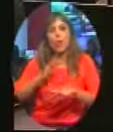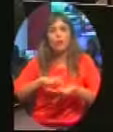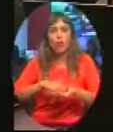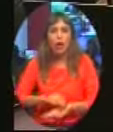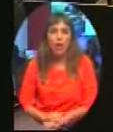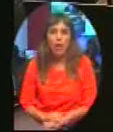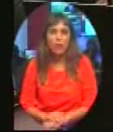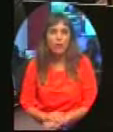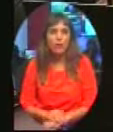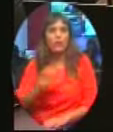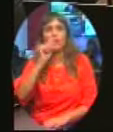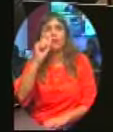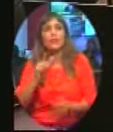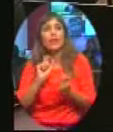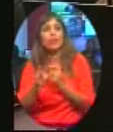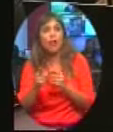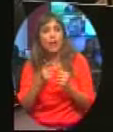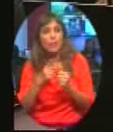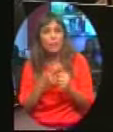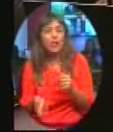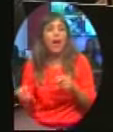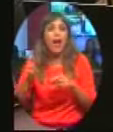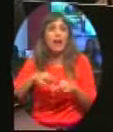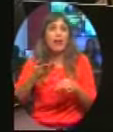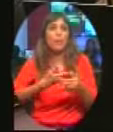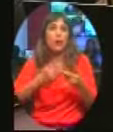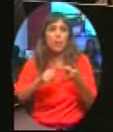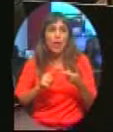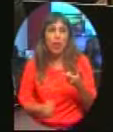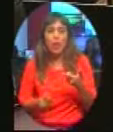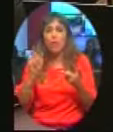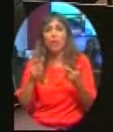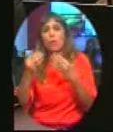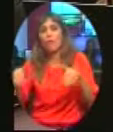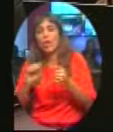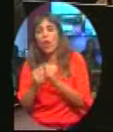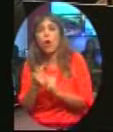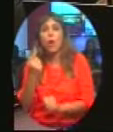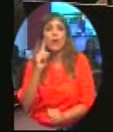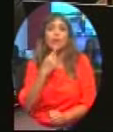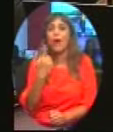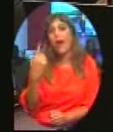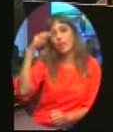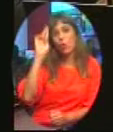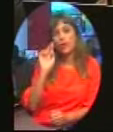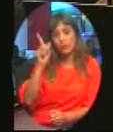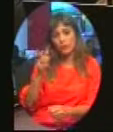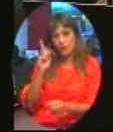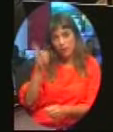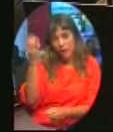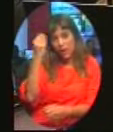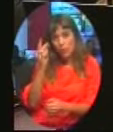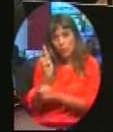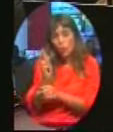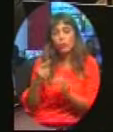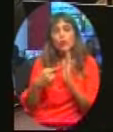צריך לשלם, ורק אחר כך אתה יכול לקבל. אז אם מובטל, אם אם חד-הורית צריכה ללכת ולעשות איזשהו קורס, ונניח שהוא עולה